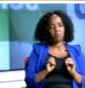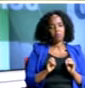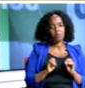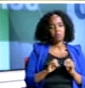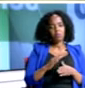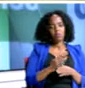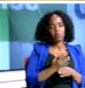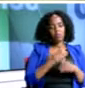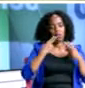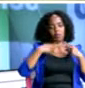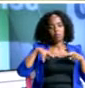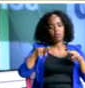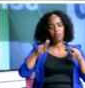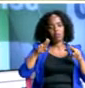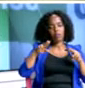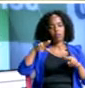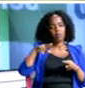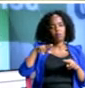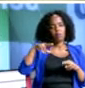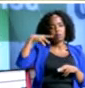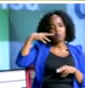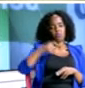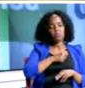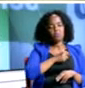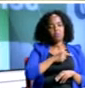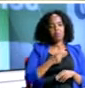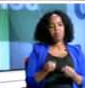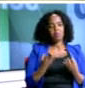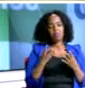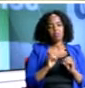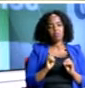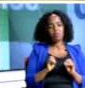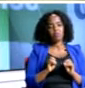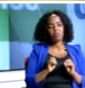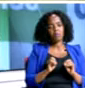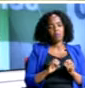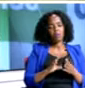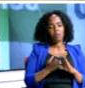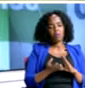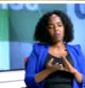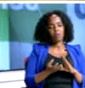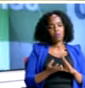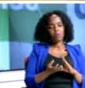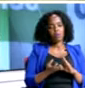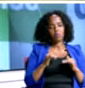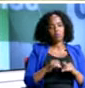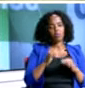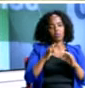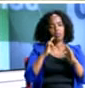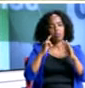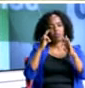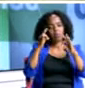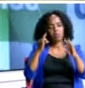sabon kana media akwato motimale sudan ba en jiru jira ayye kata uti wonto tamma dadar bukana